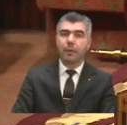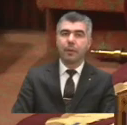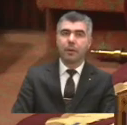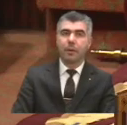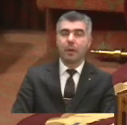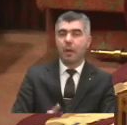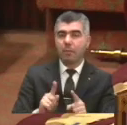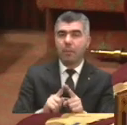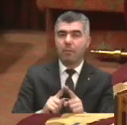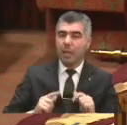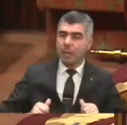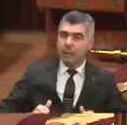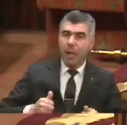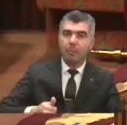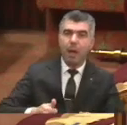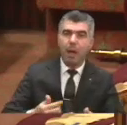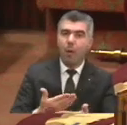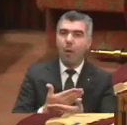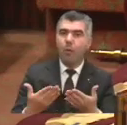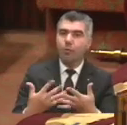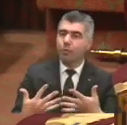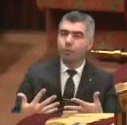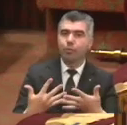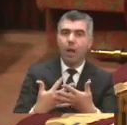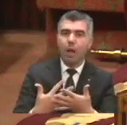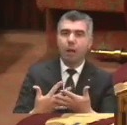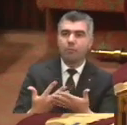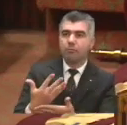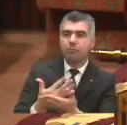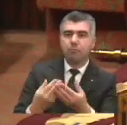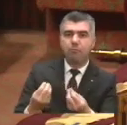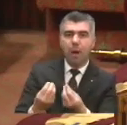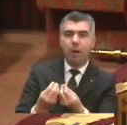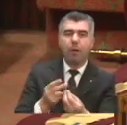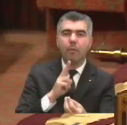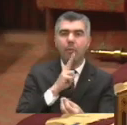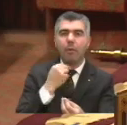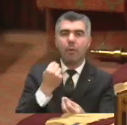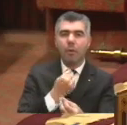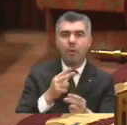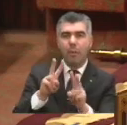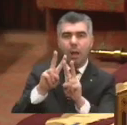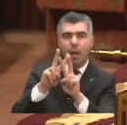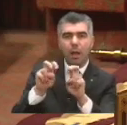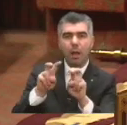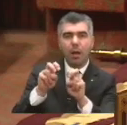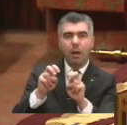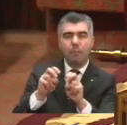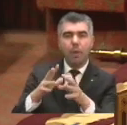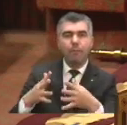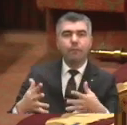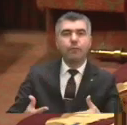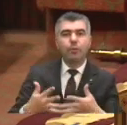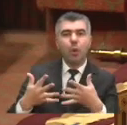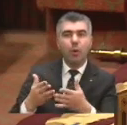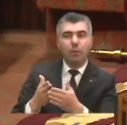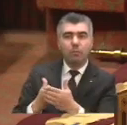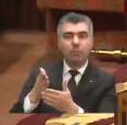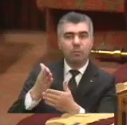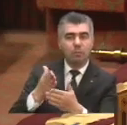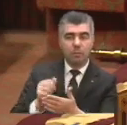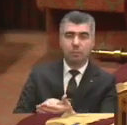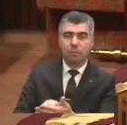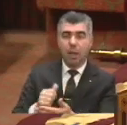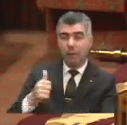كين تعبئه جميع الشركاء في القطاعات الحكوميه فيما يخص مراقبه الاسواق فهذ السنه